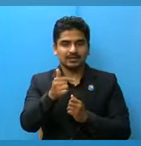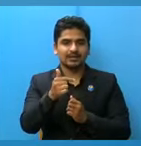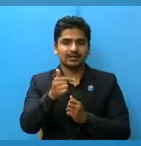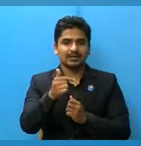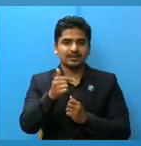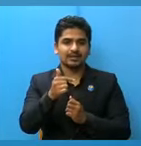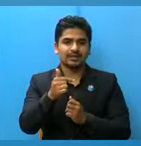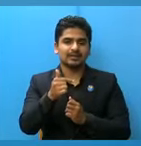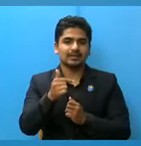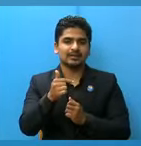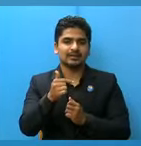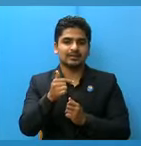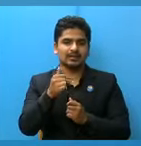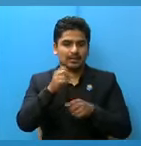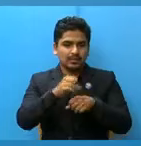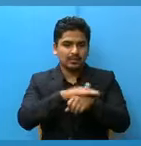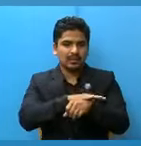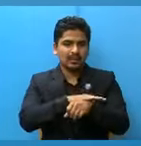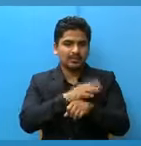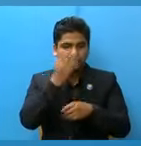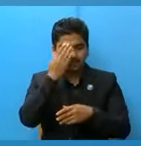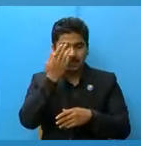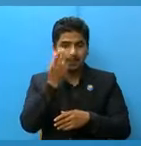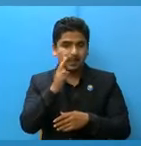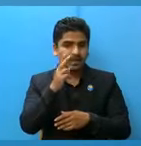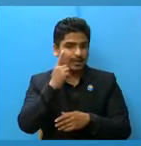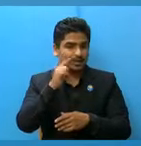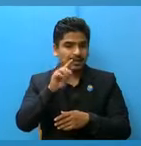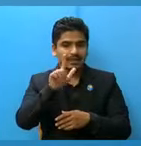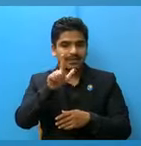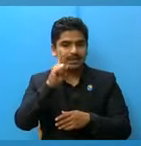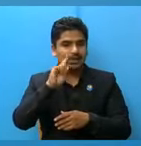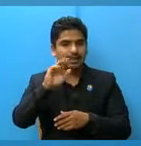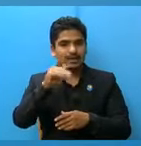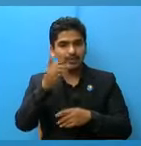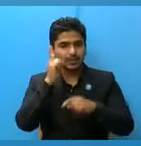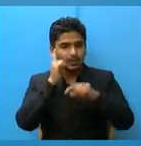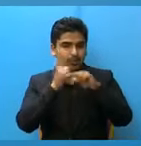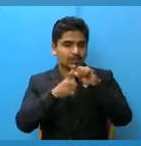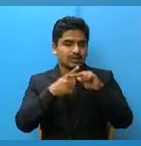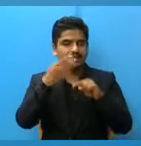टेस्ट संकरमान बहाय देखी साधीन पाची चें